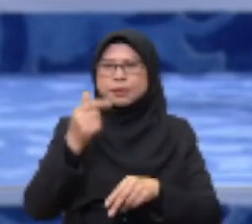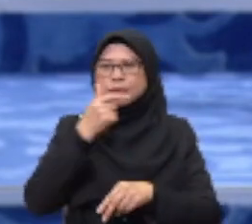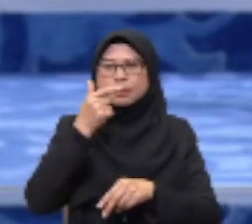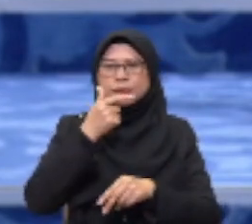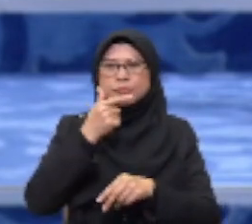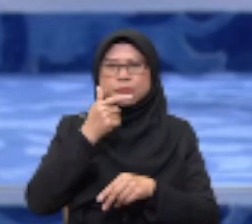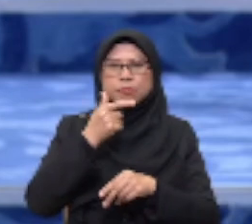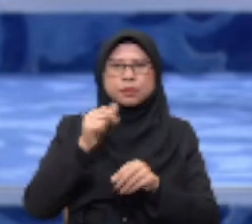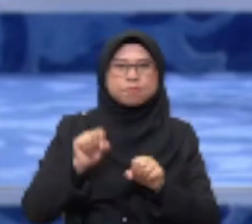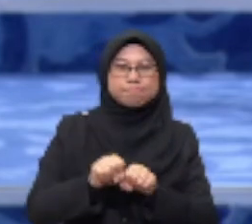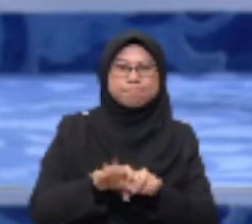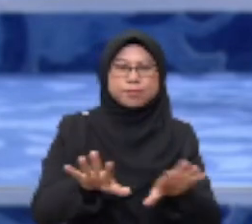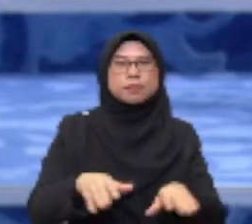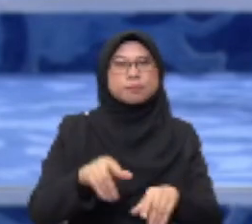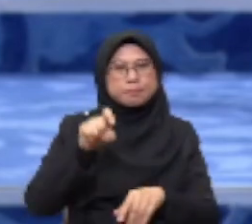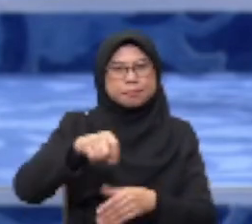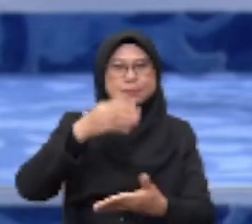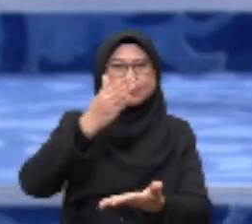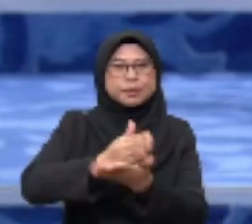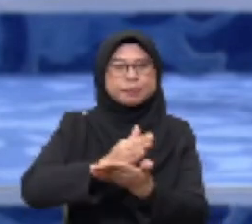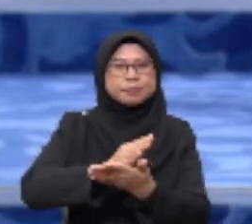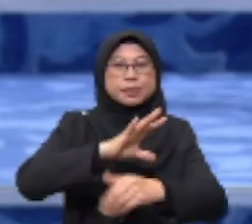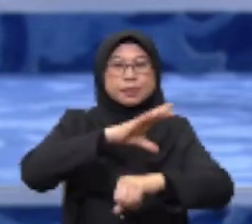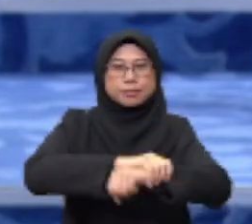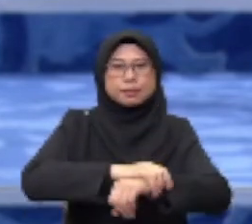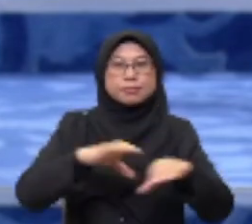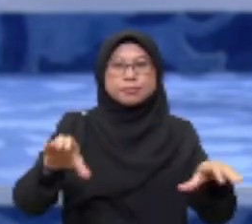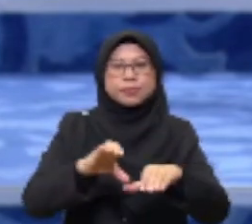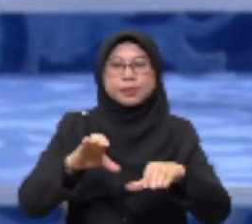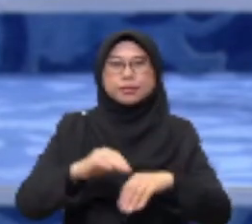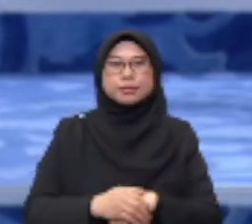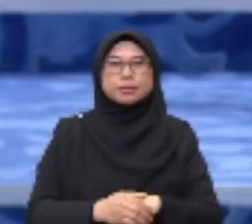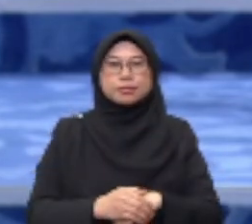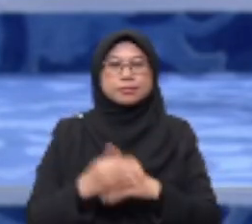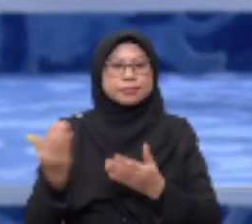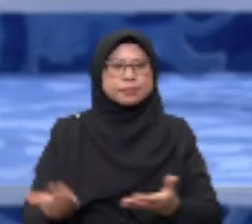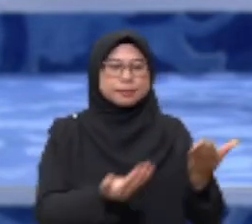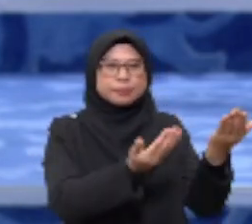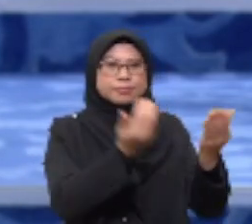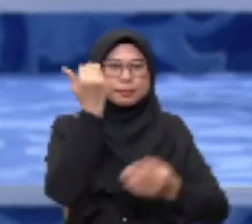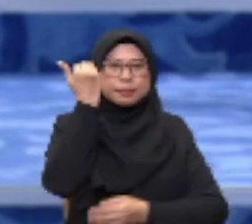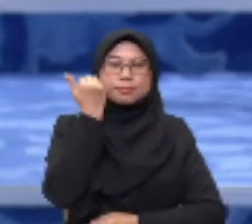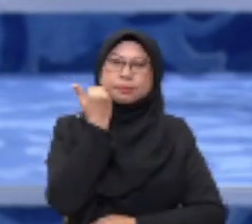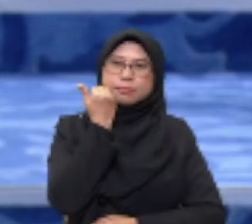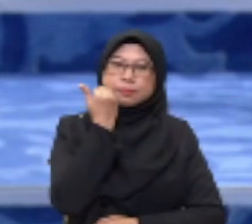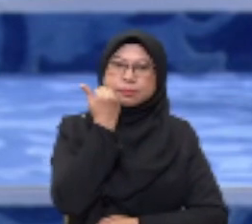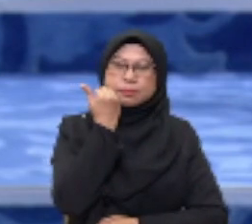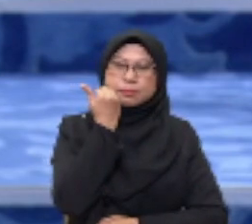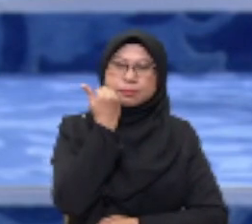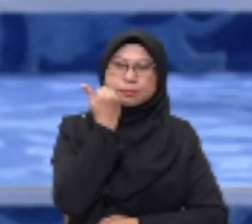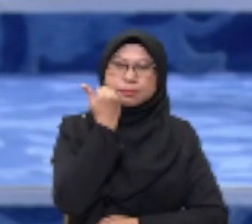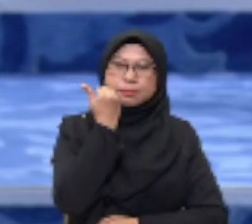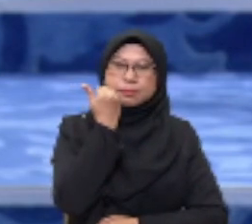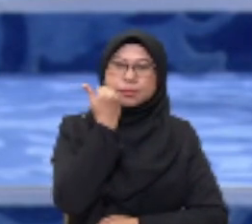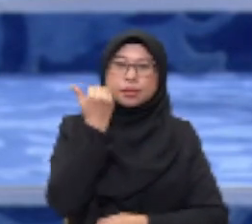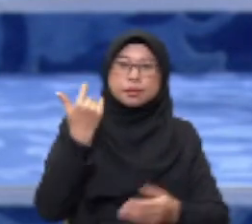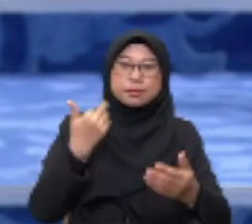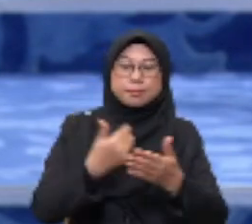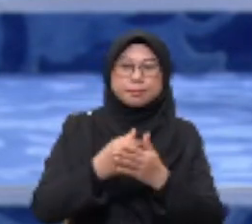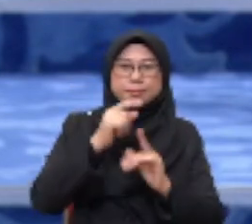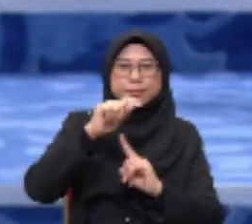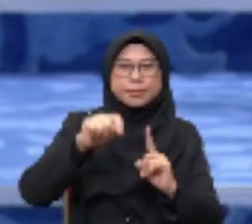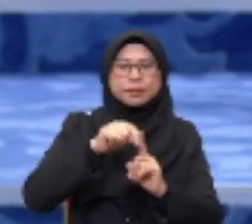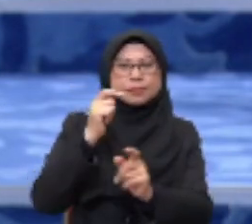subur. Jadi tangkapan dibuat dan mereka sudah pun didakwa di mahkamah terbuka. Ya? Dan sehingga tarikh